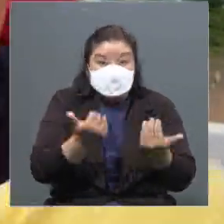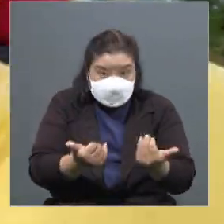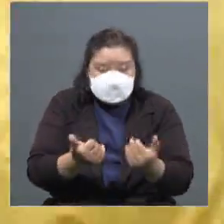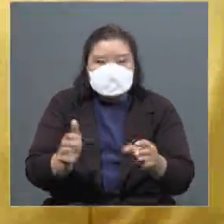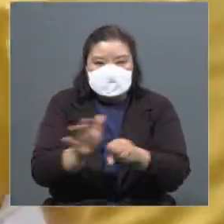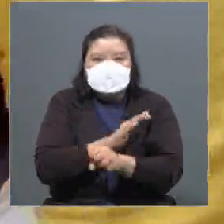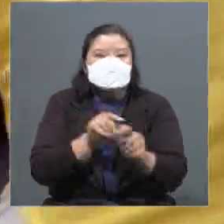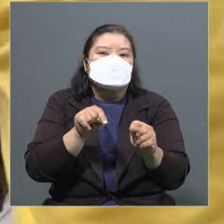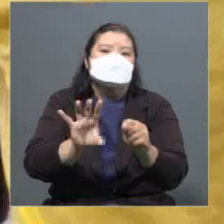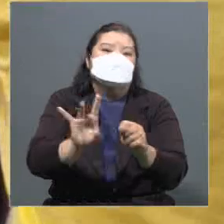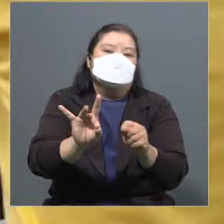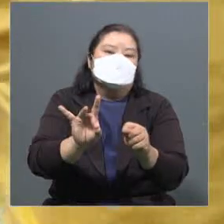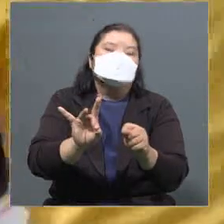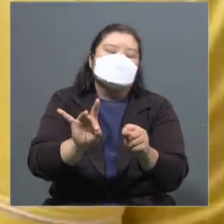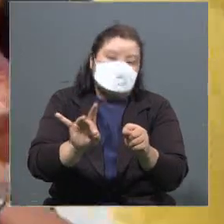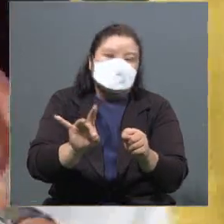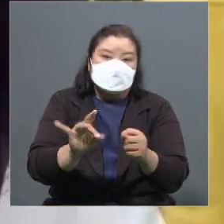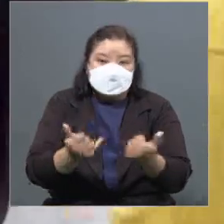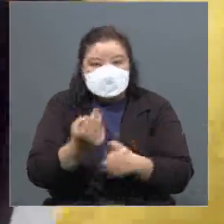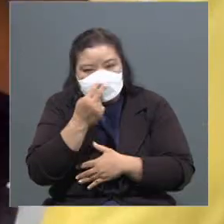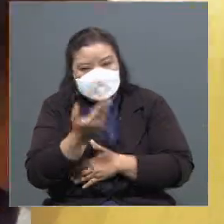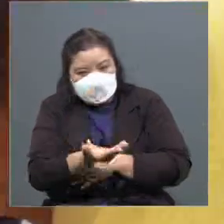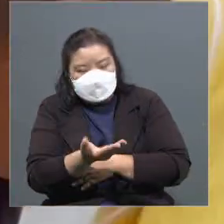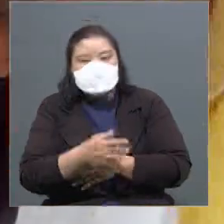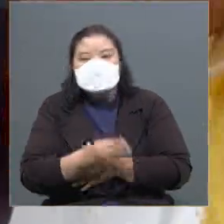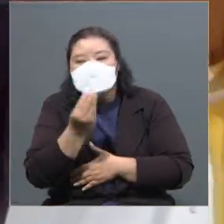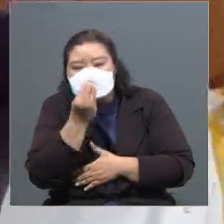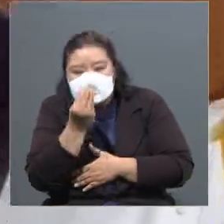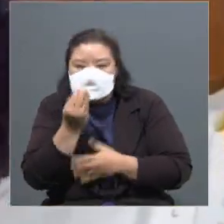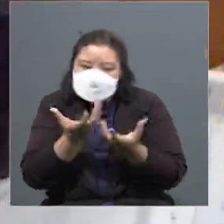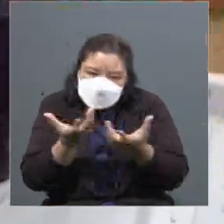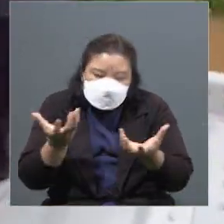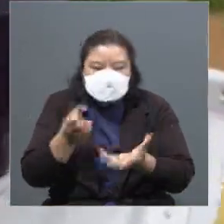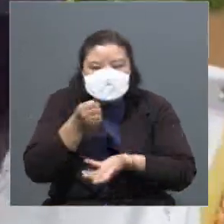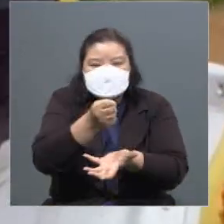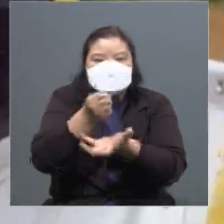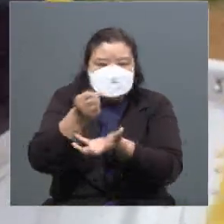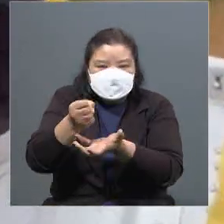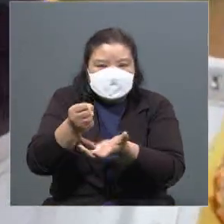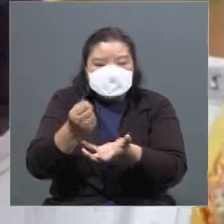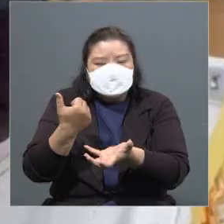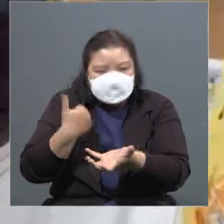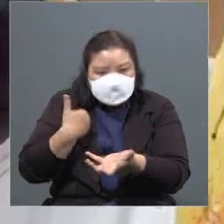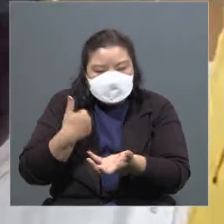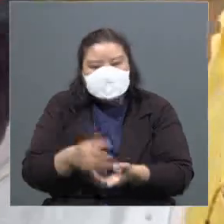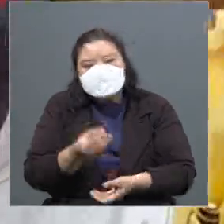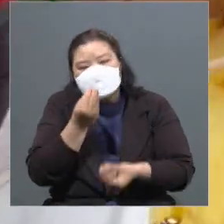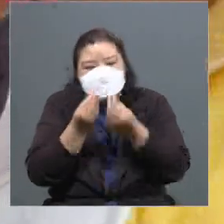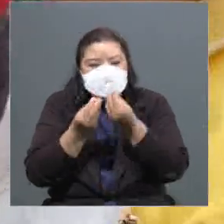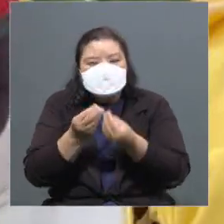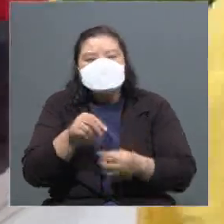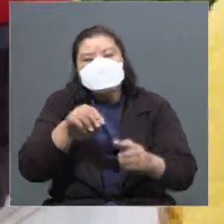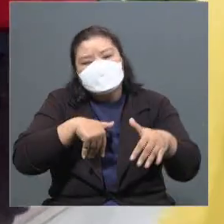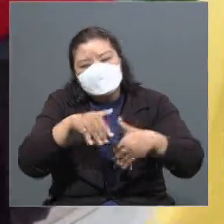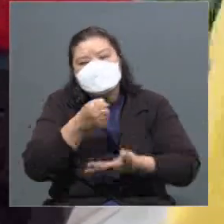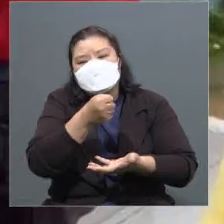ที่อยู่ในเขตเทศบาลหนองคายนี่แหละค่ะแล้วก็ไปมอบสิ่งของอุปโภคบริโภคนะคะไปมอบเสบียงให้กับพี่น้องประชาชนด้วยนะ